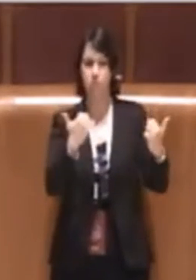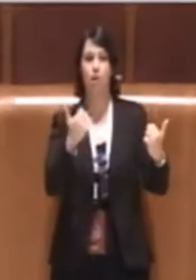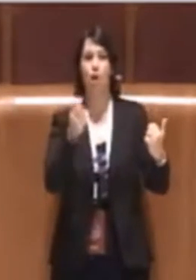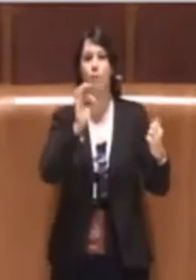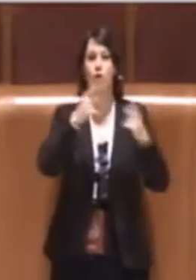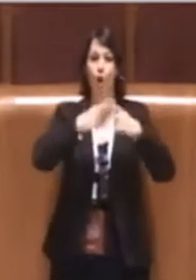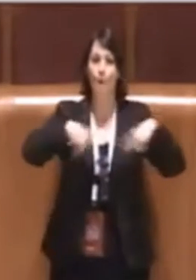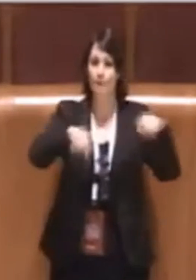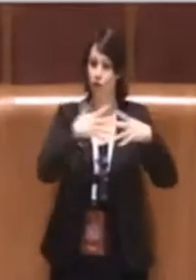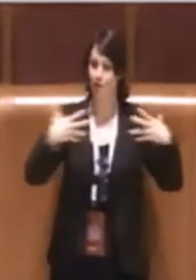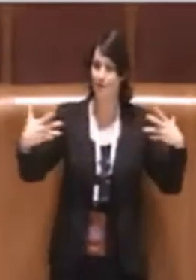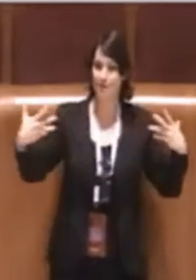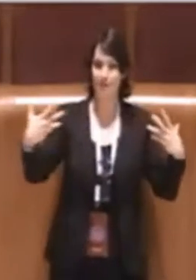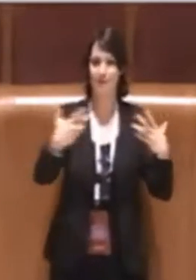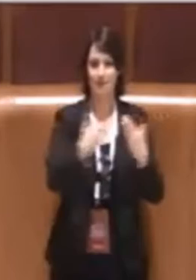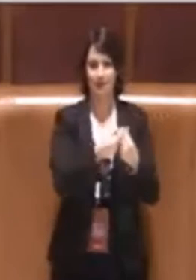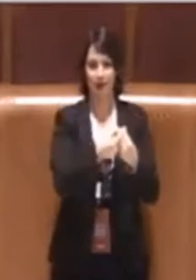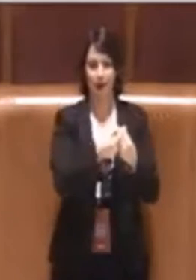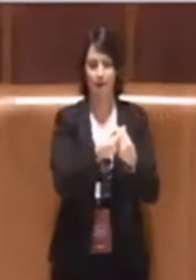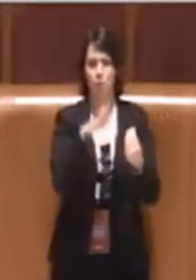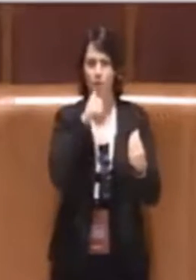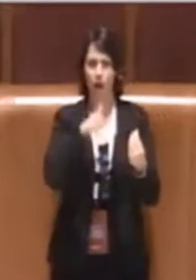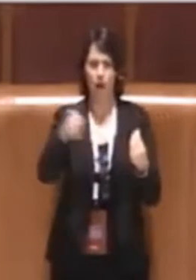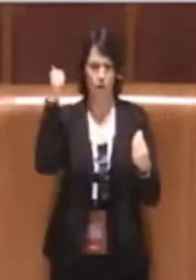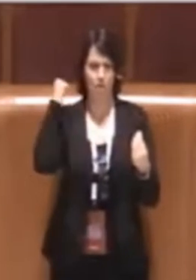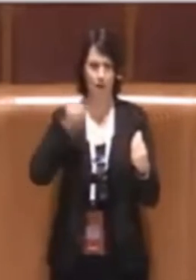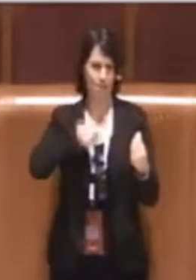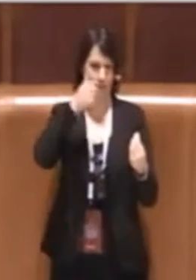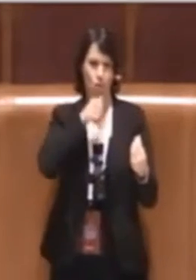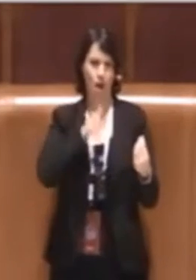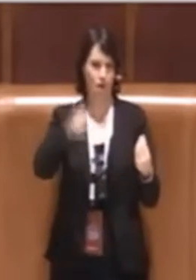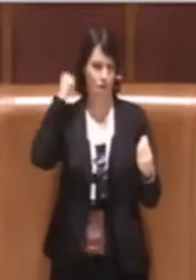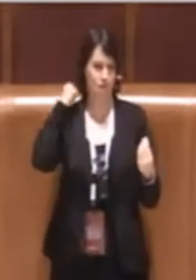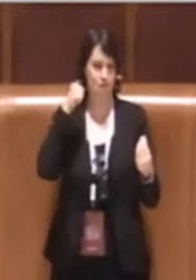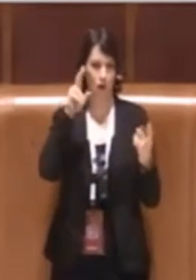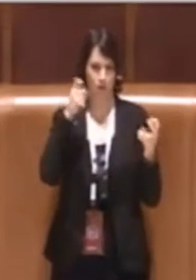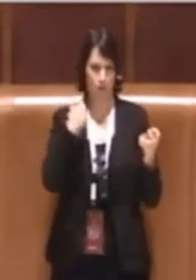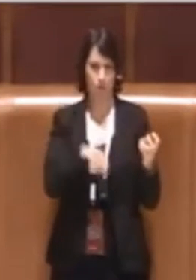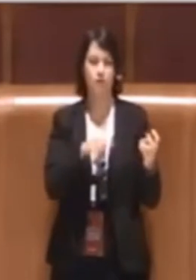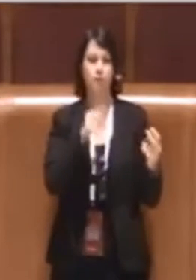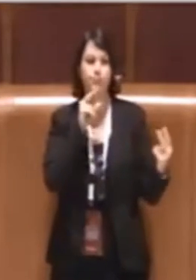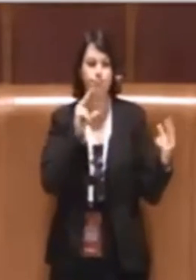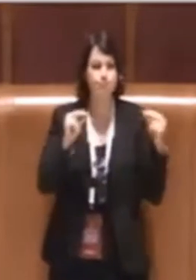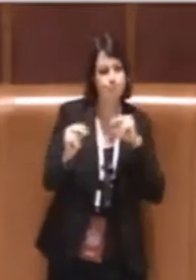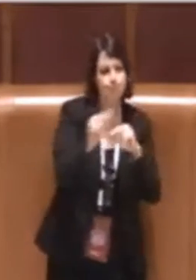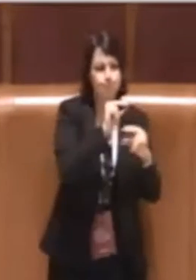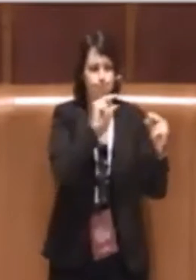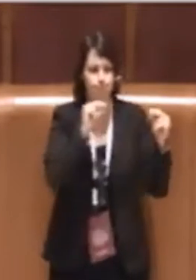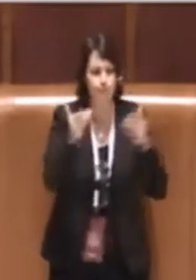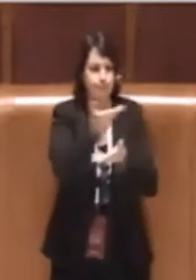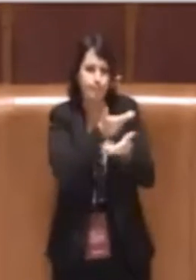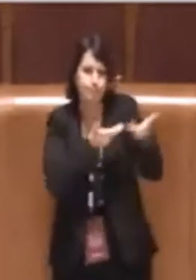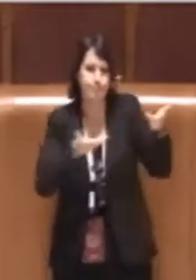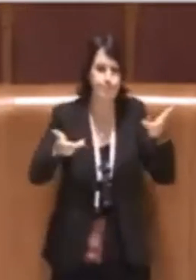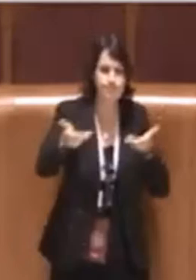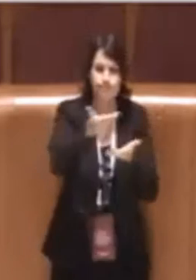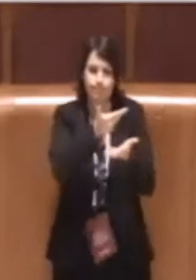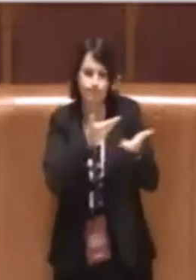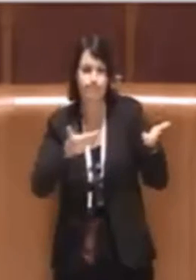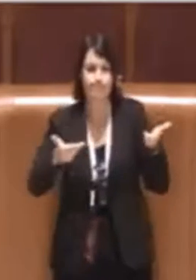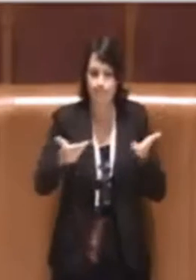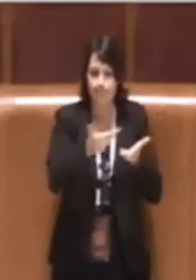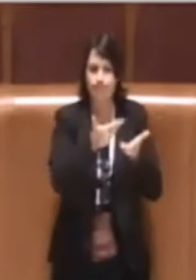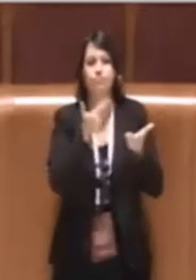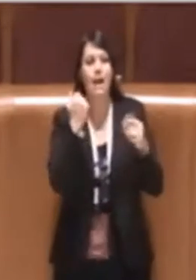congiunta che abbiamo fatto circa un anno fa, la prima commissione che ha visto trattare l'argomento, e abbiamo potuto superare tutta